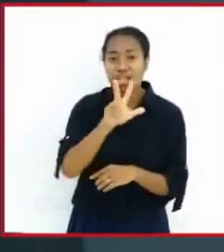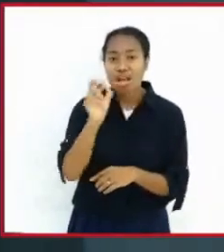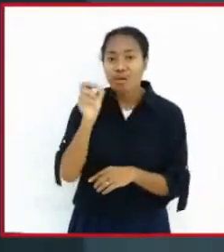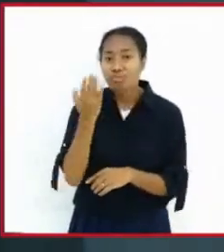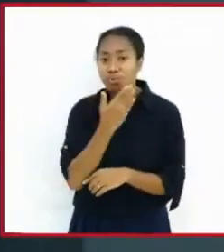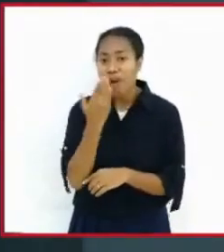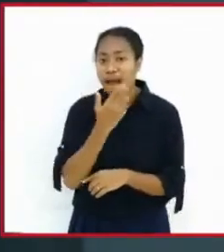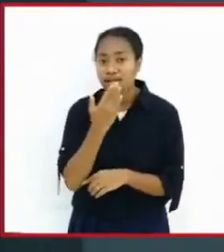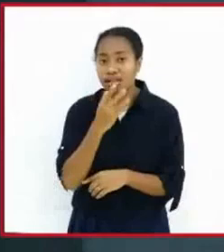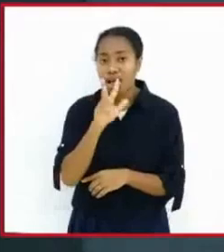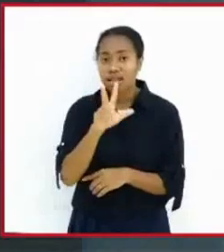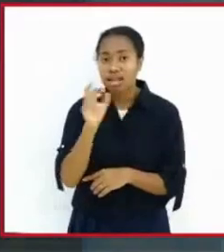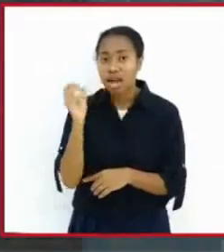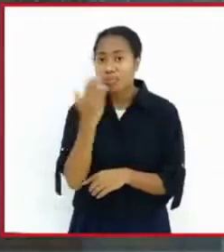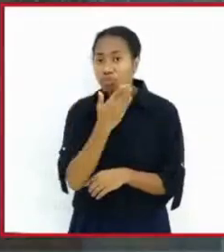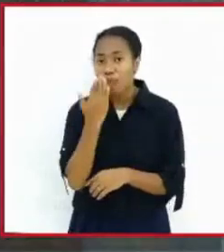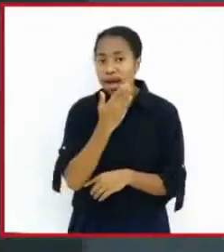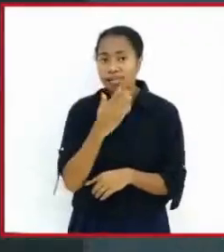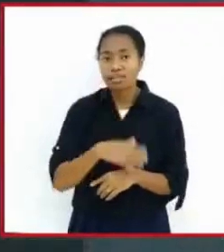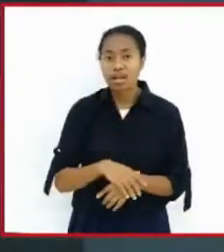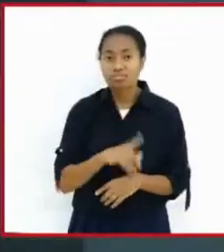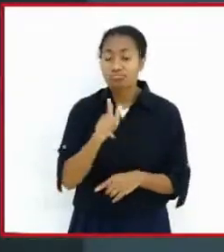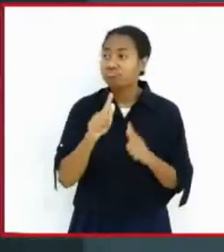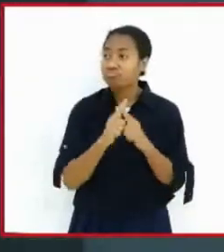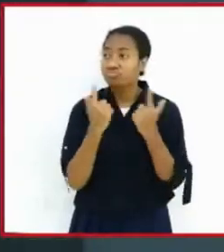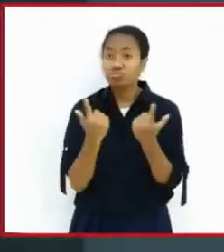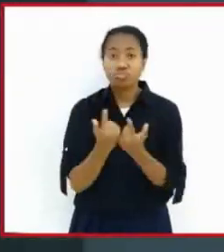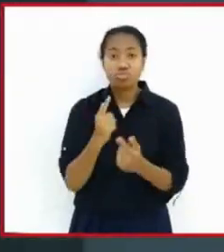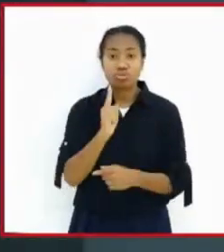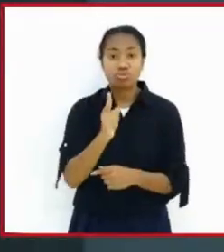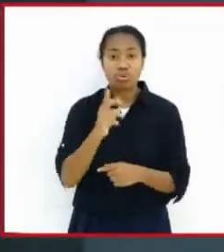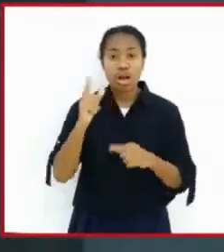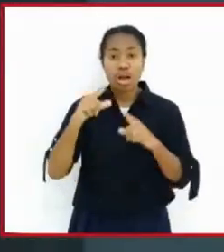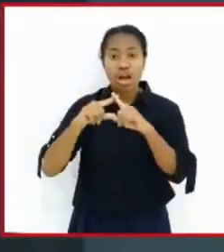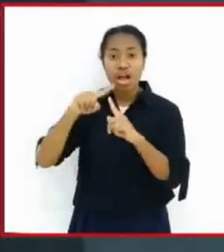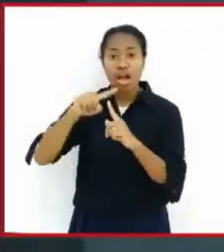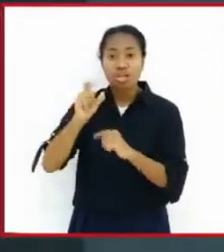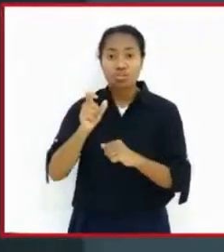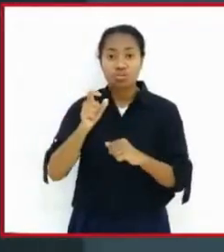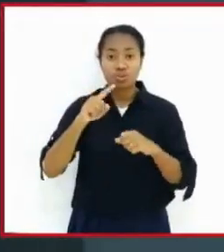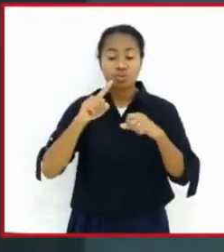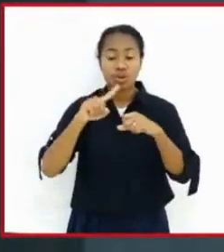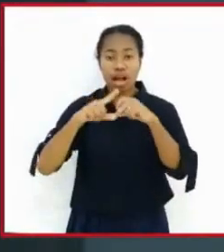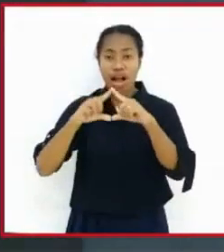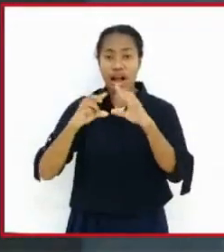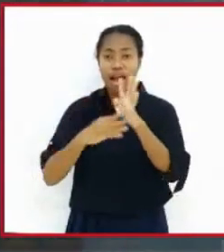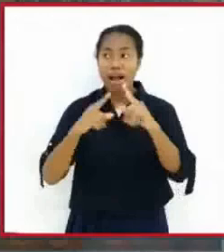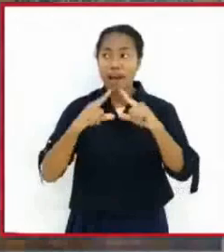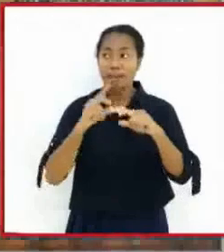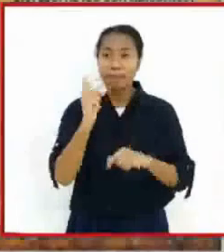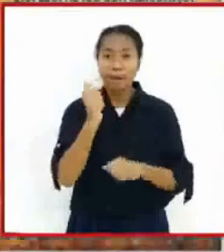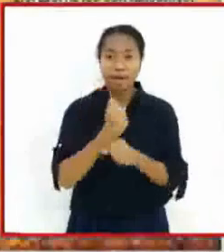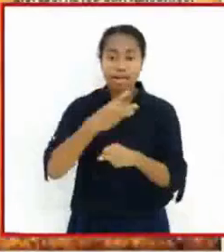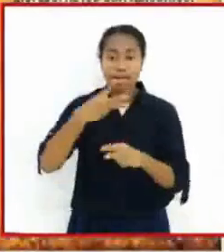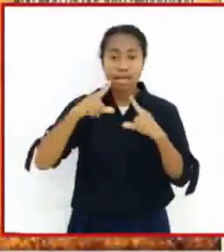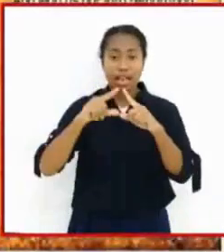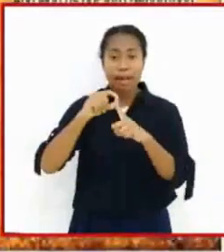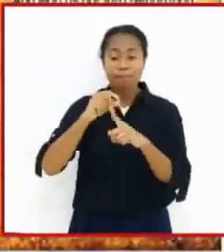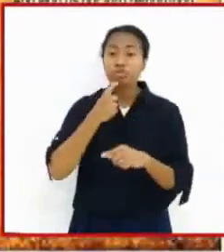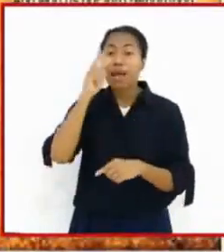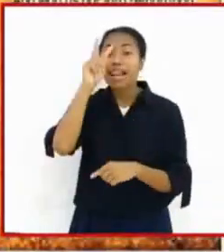buku Ratu kamar telah Hai lihat gambar